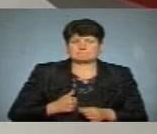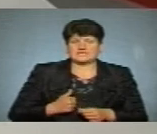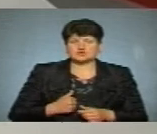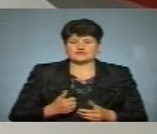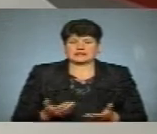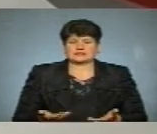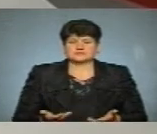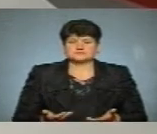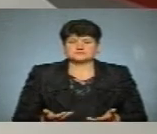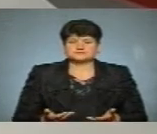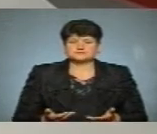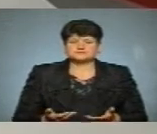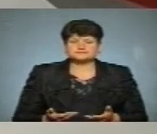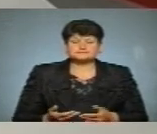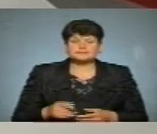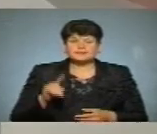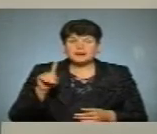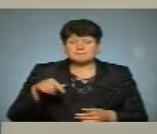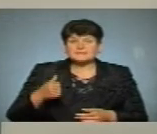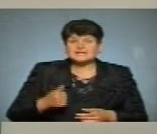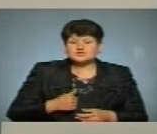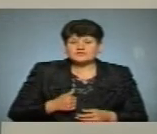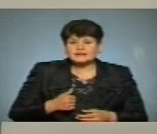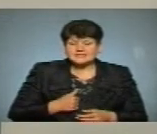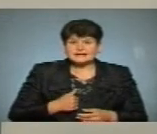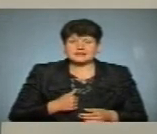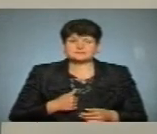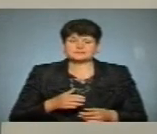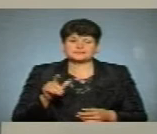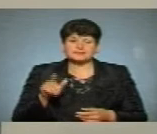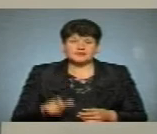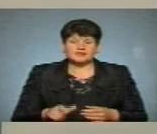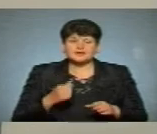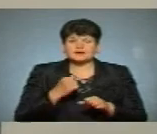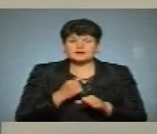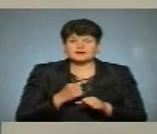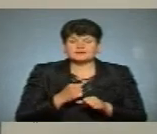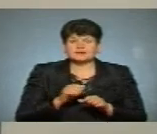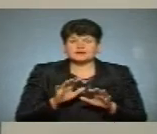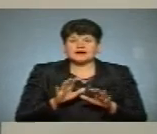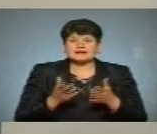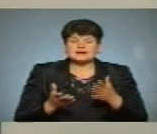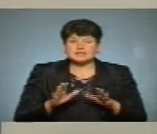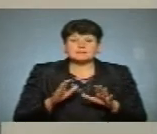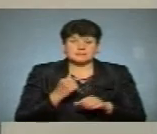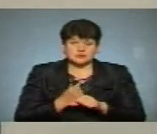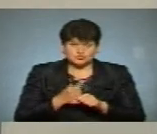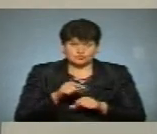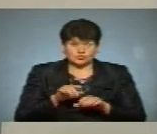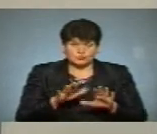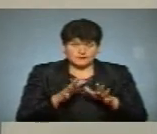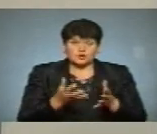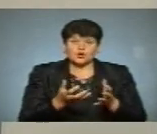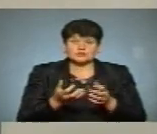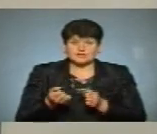Ну, призовники під час призиву, ті, що працюють на момент призиву на строкову військову службу,